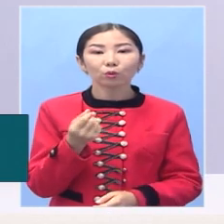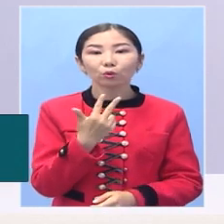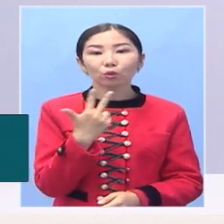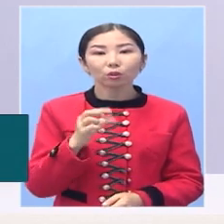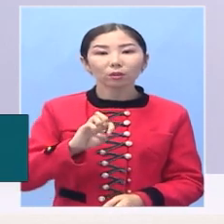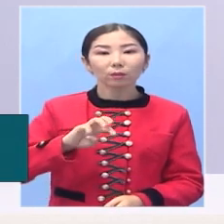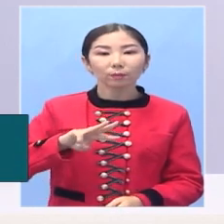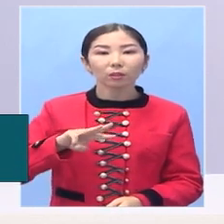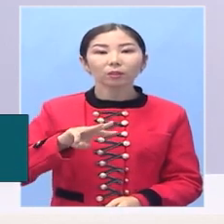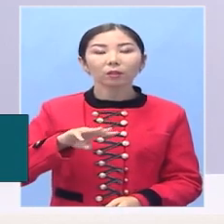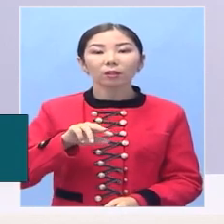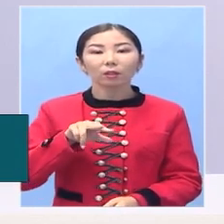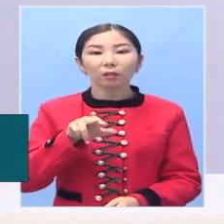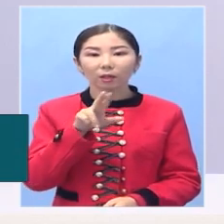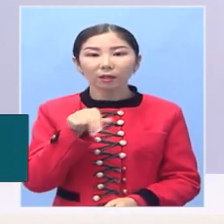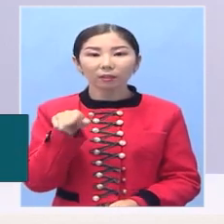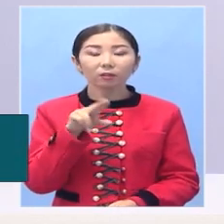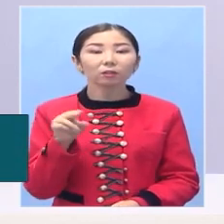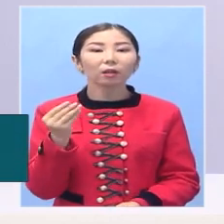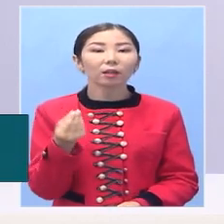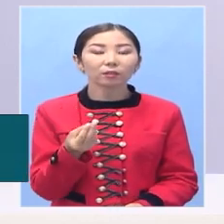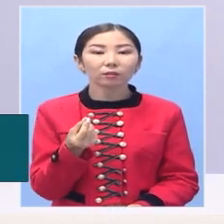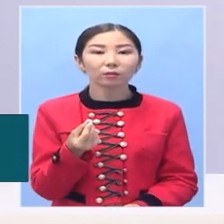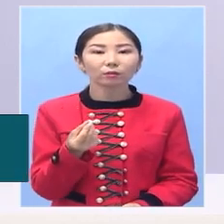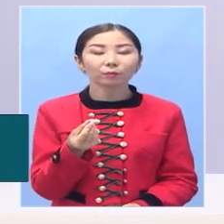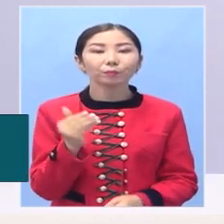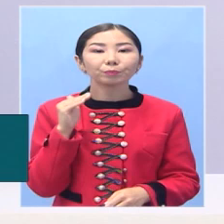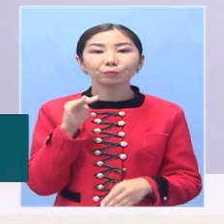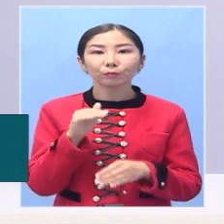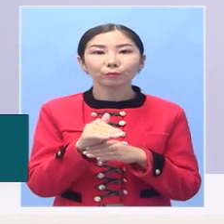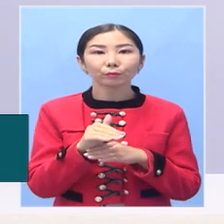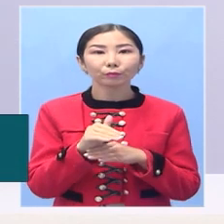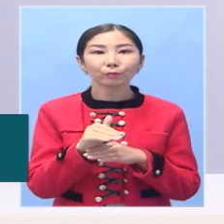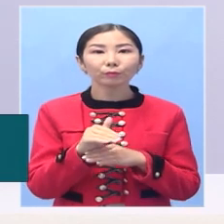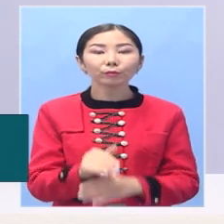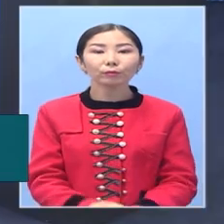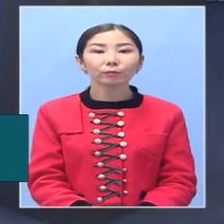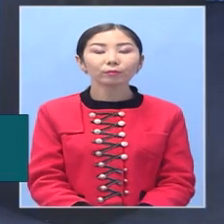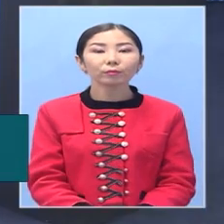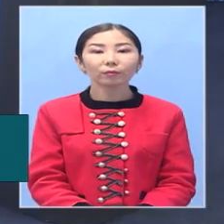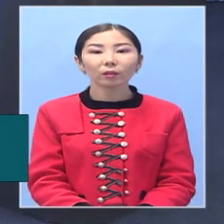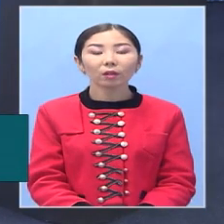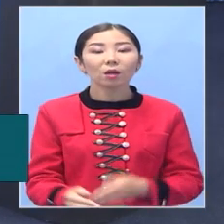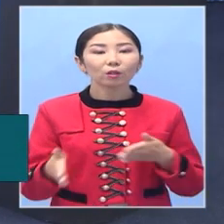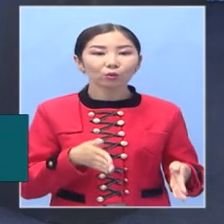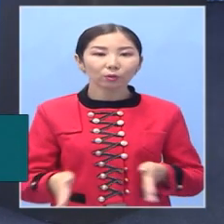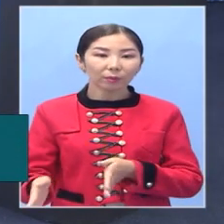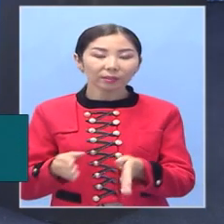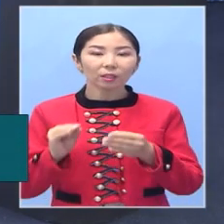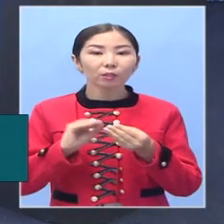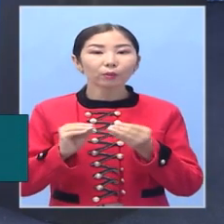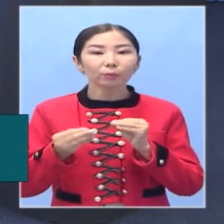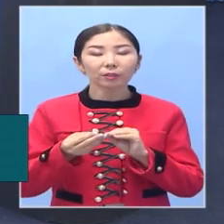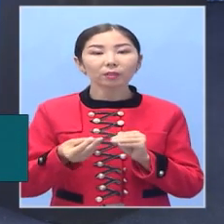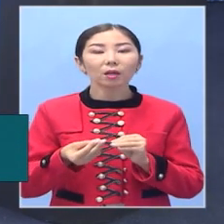миллиардқа жақын ақшаны құрап тұр қазіргі таңда. Енді осылай. Ерлан Ерғалиұлы, жол мәселесі болғасын біздің